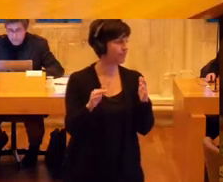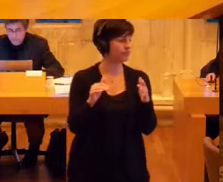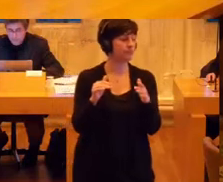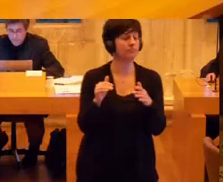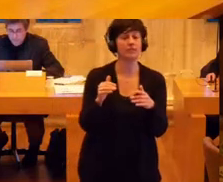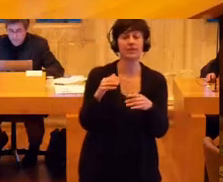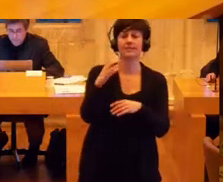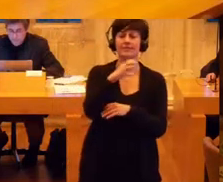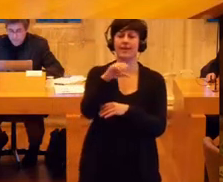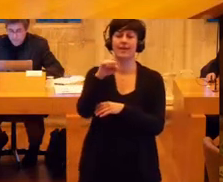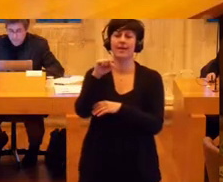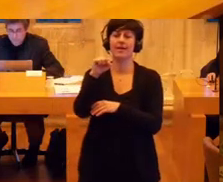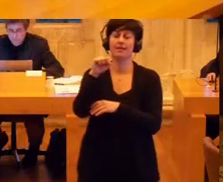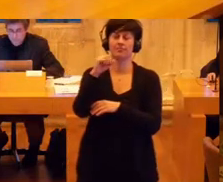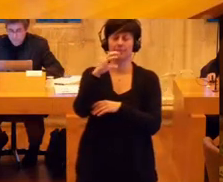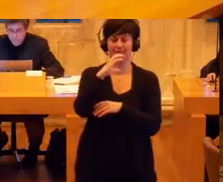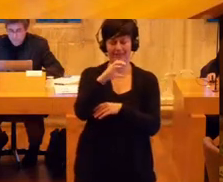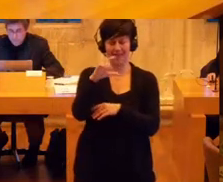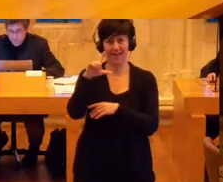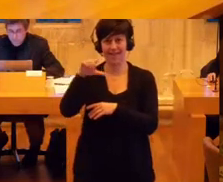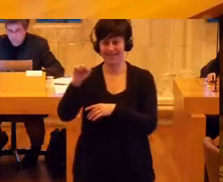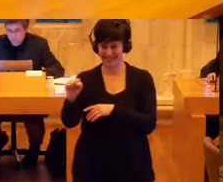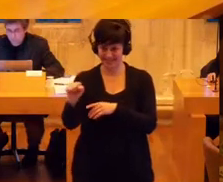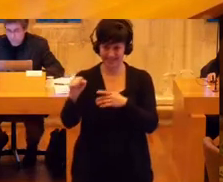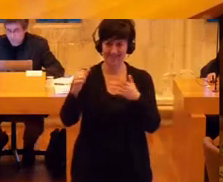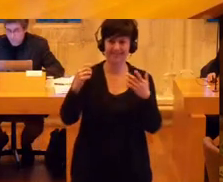voilà. Le CLS. Et les subventions sont...